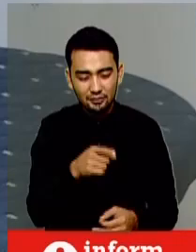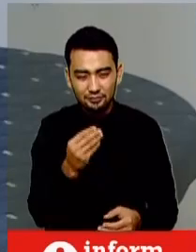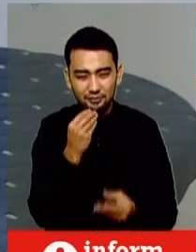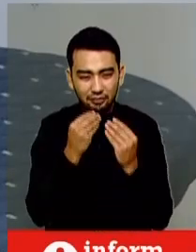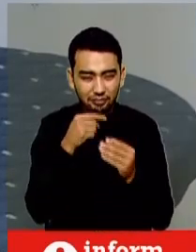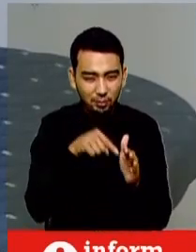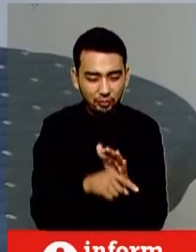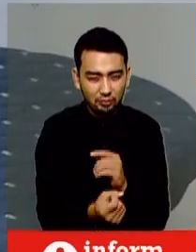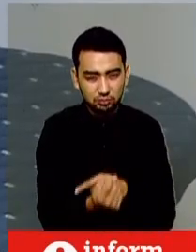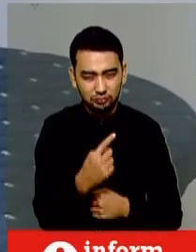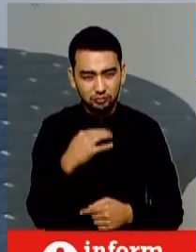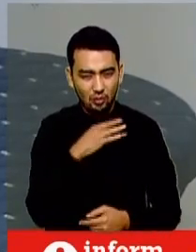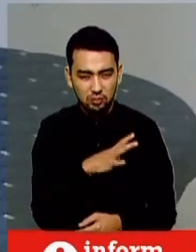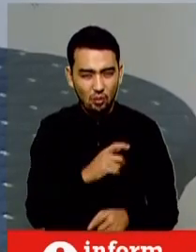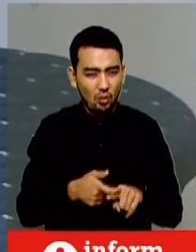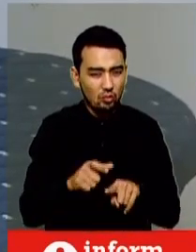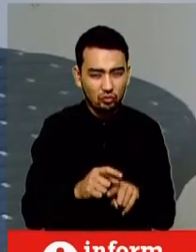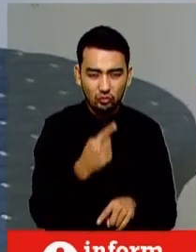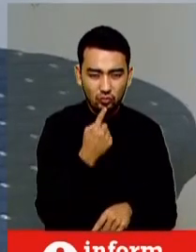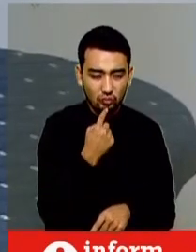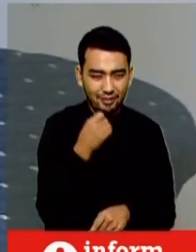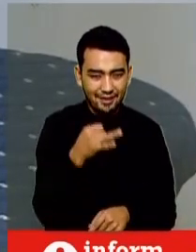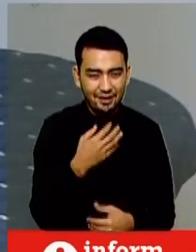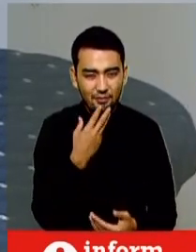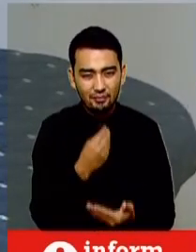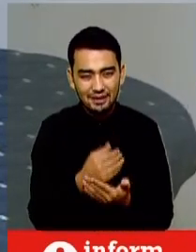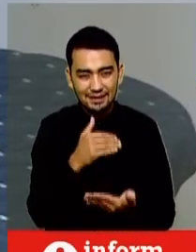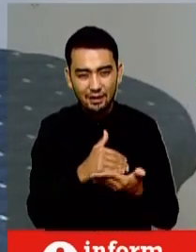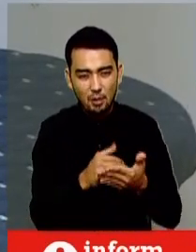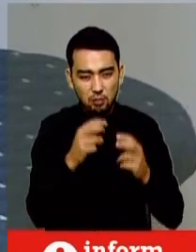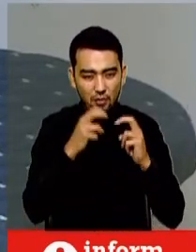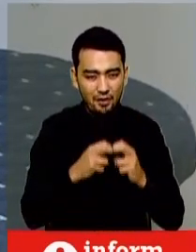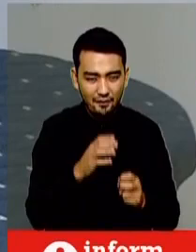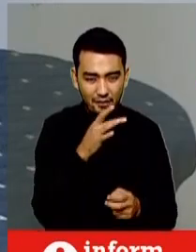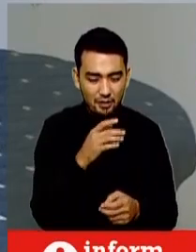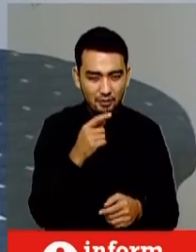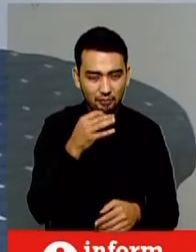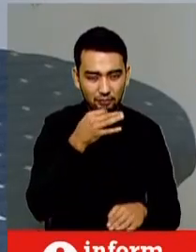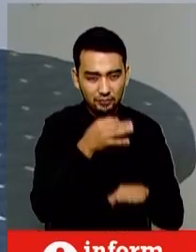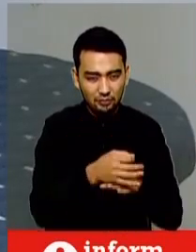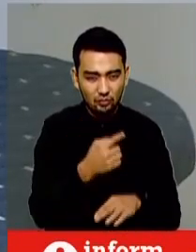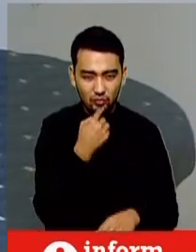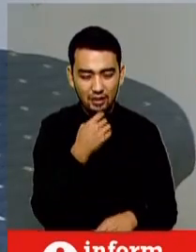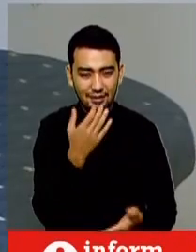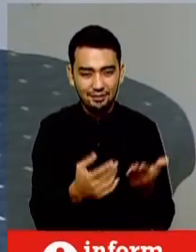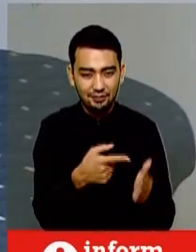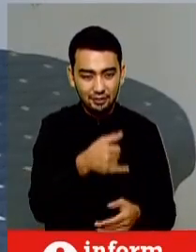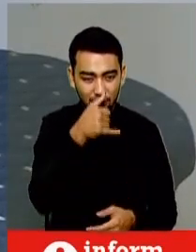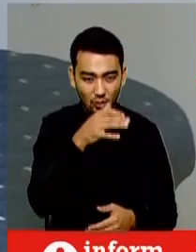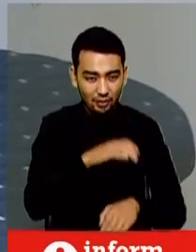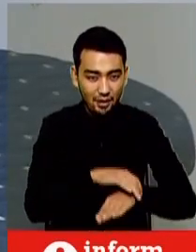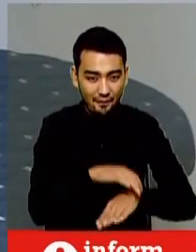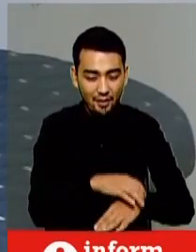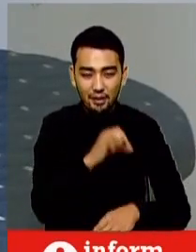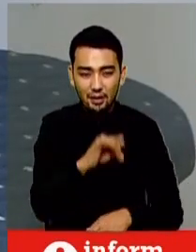продукте очень сложно, тем более с нашей бюрократической системой проверки. Это реально. И если ты не можешь это доказать, то,